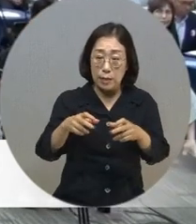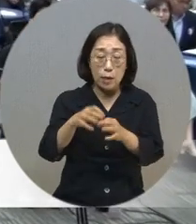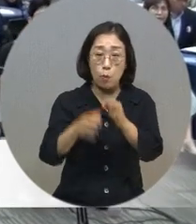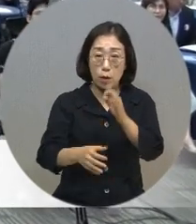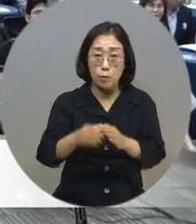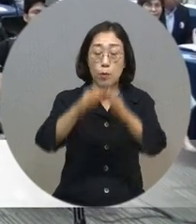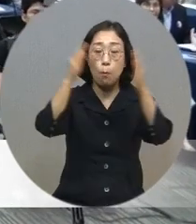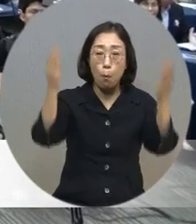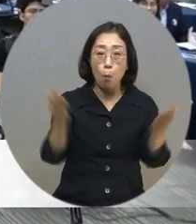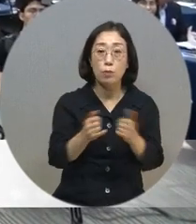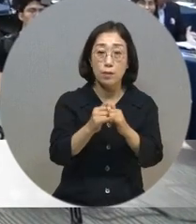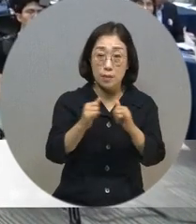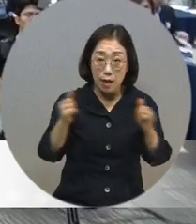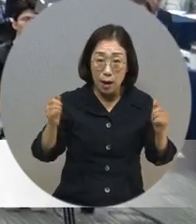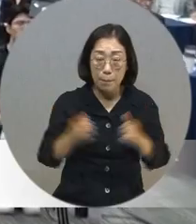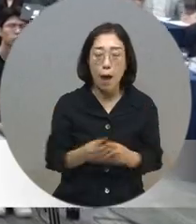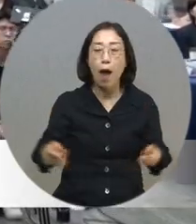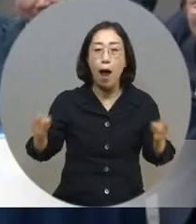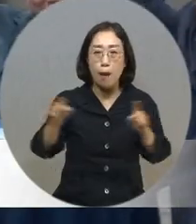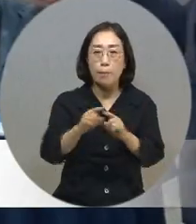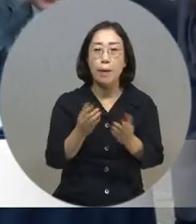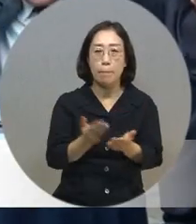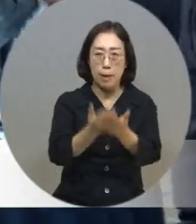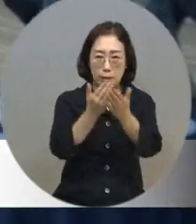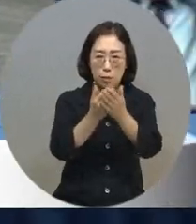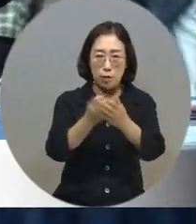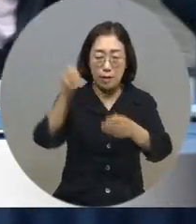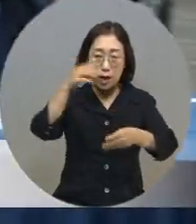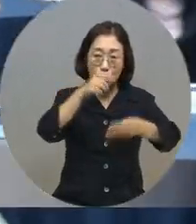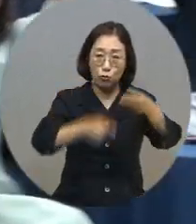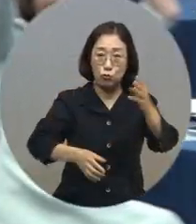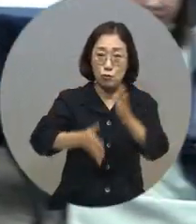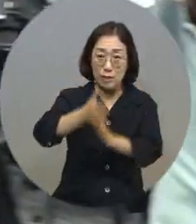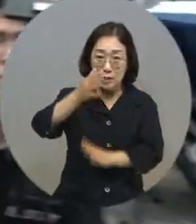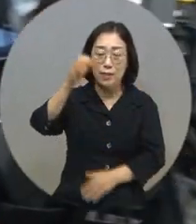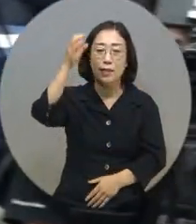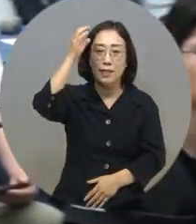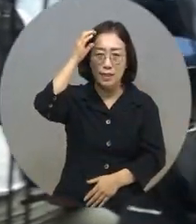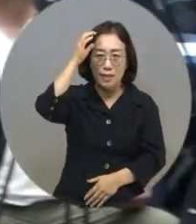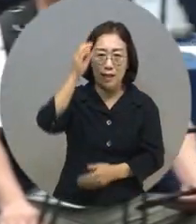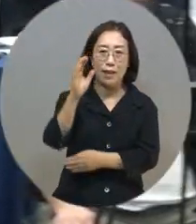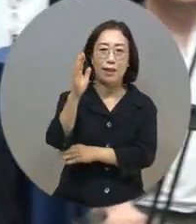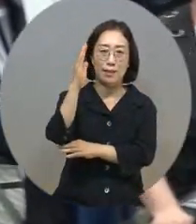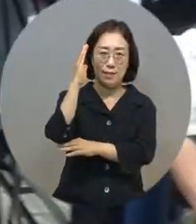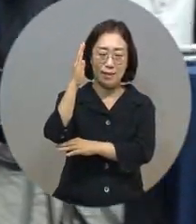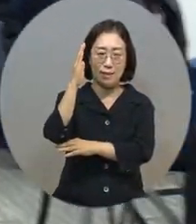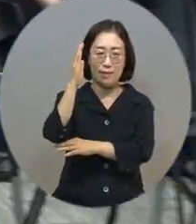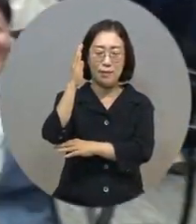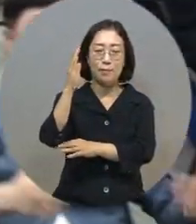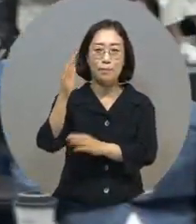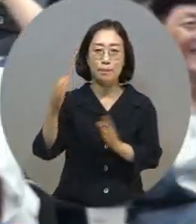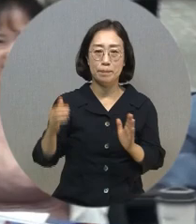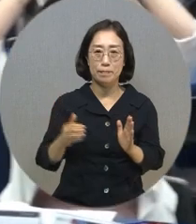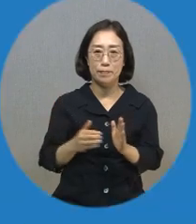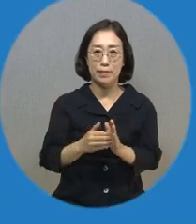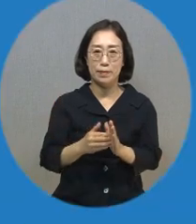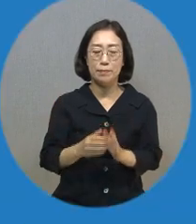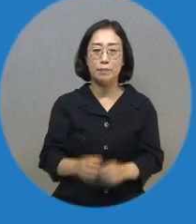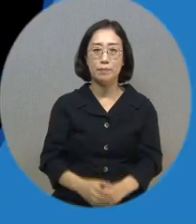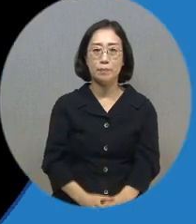등 모든 세대가 함께 성장하는 양주 실로의 변화를 기대했습니다 복지 t 경기방송